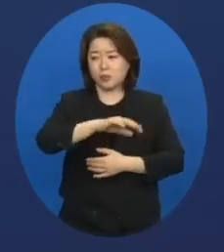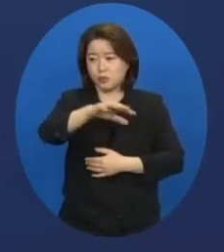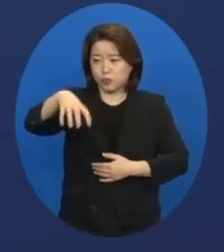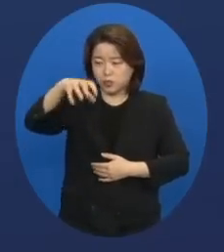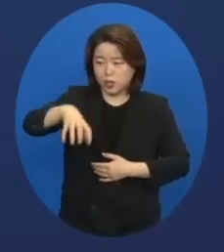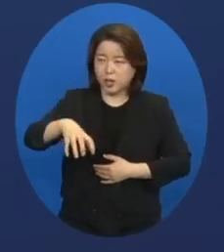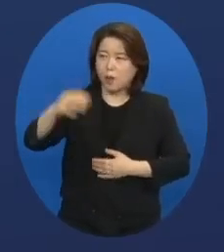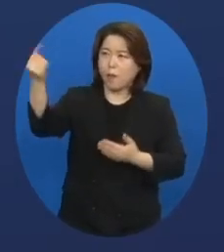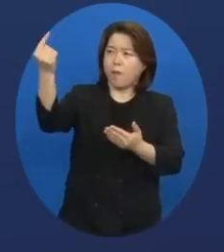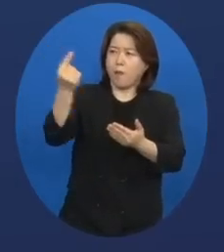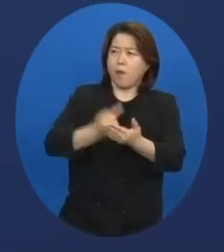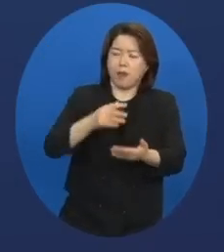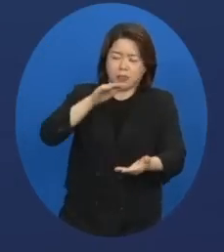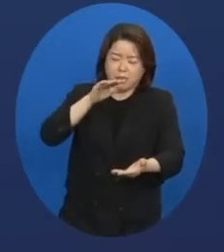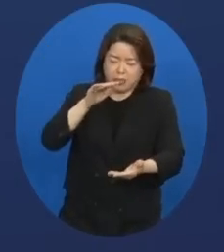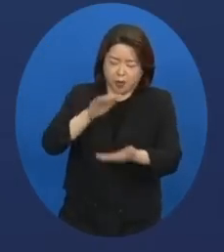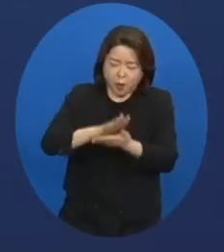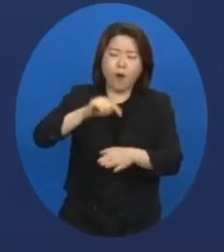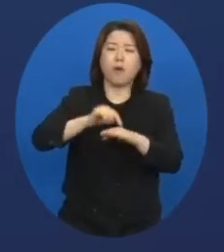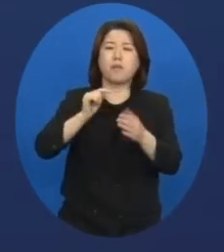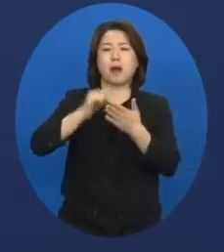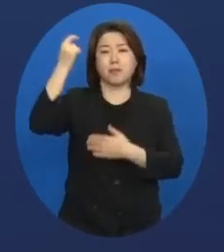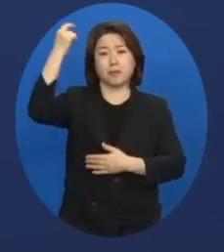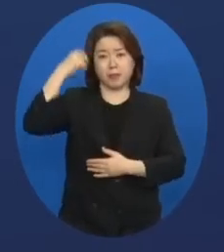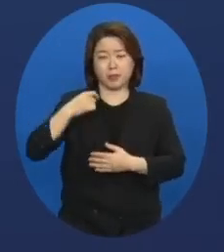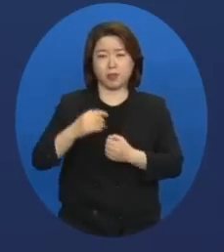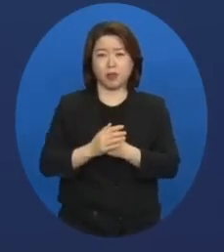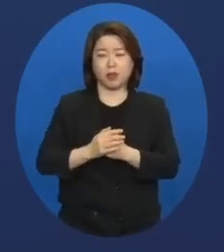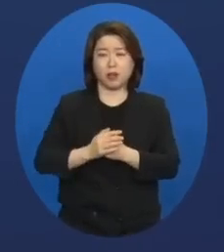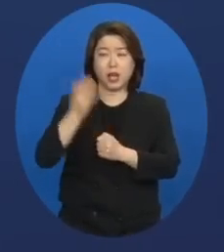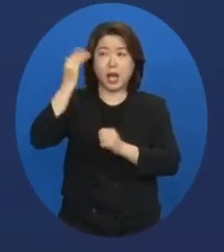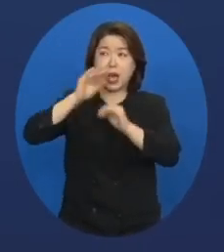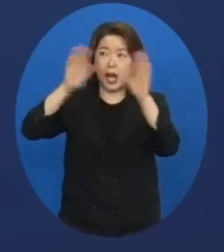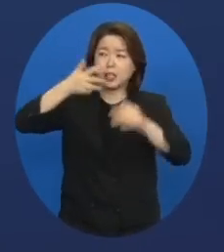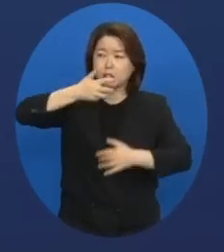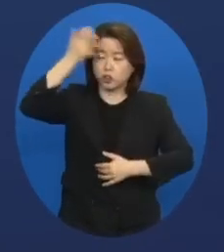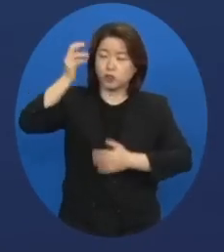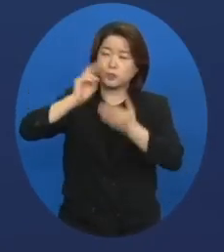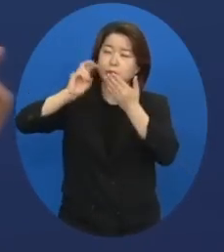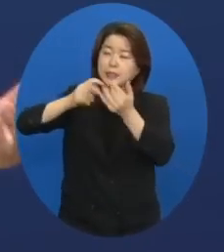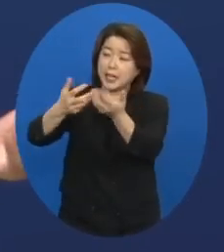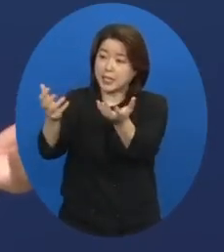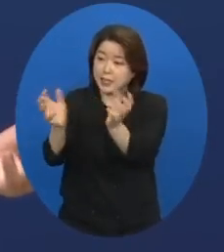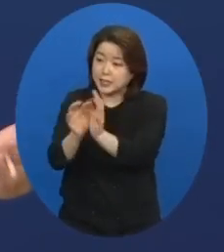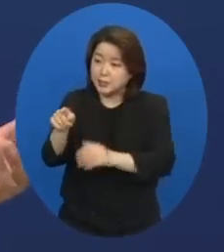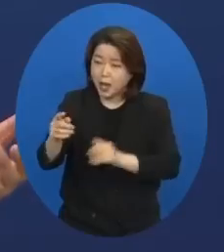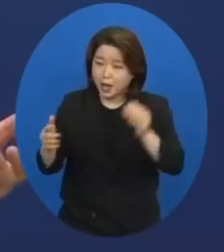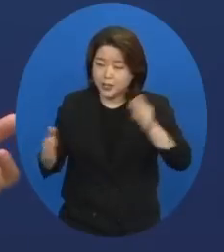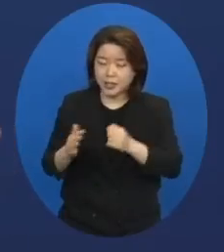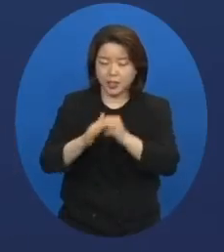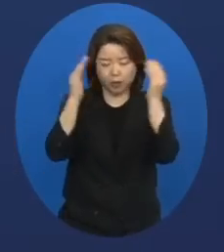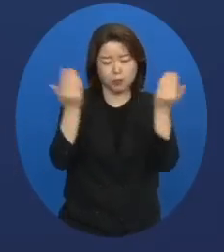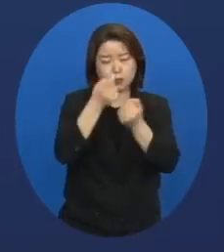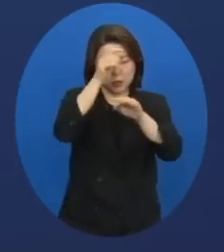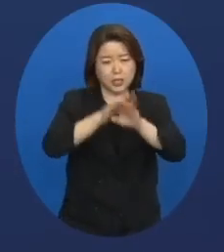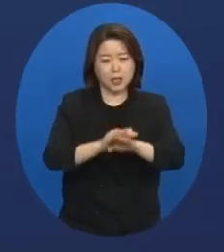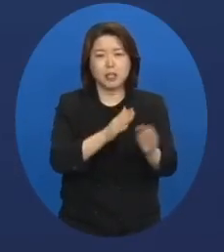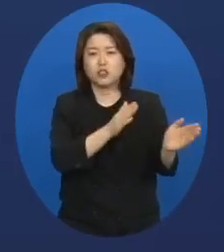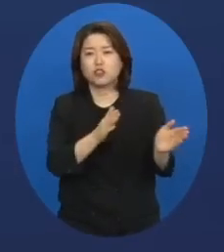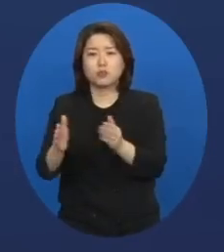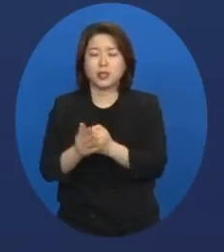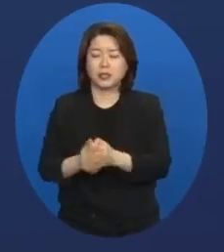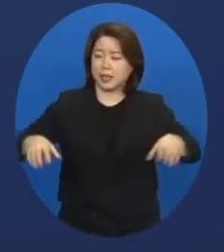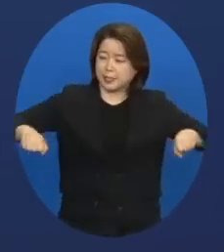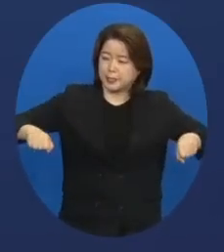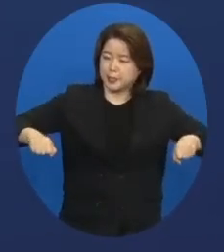임하시는 것처럼 뜨거움을 느낍니다. 하늘꿈 찬양팀 아이들과 전체 예배를 준비하며 같이 손잡고